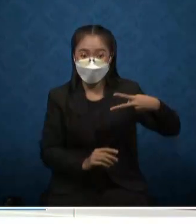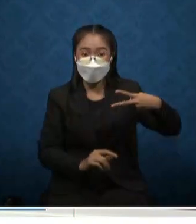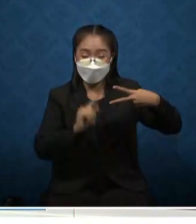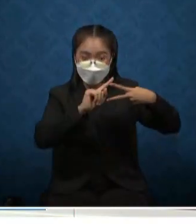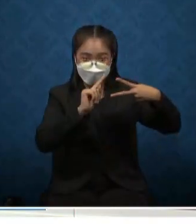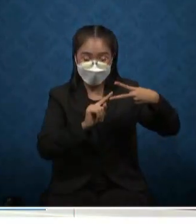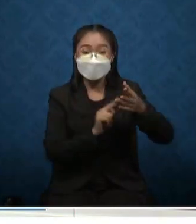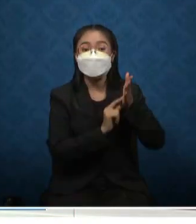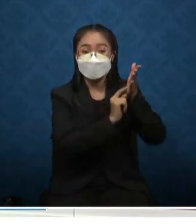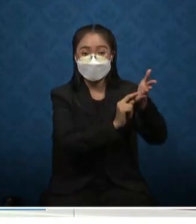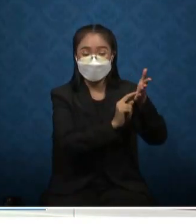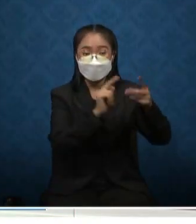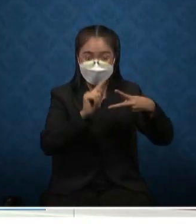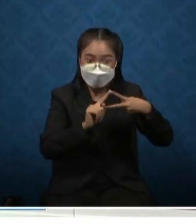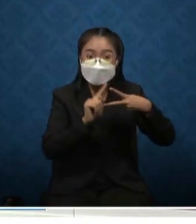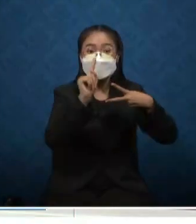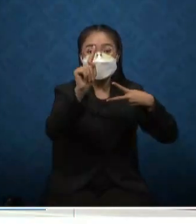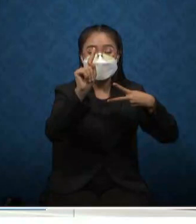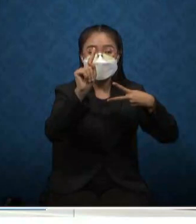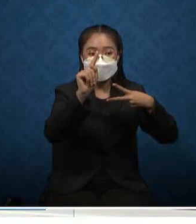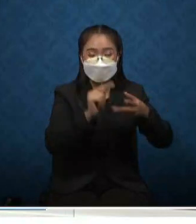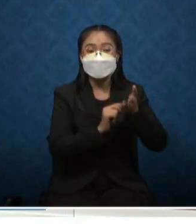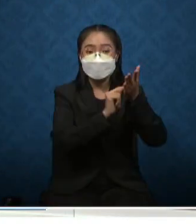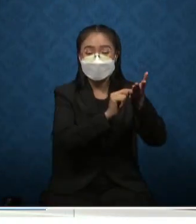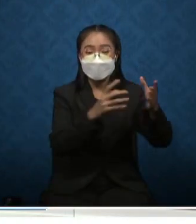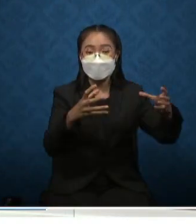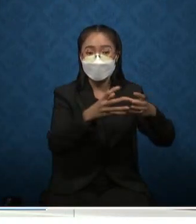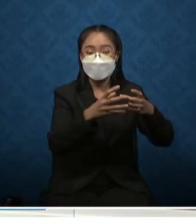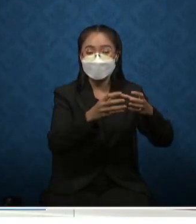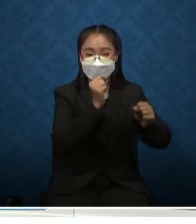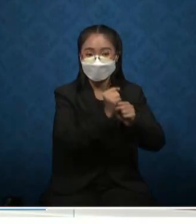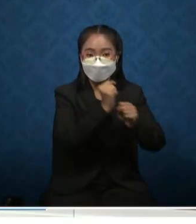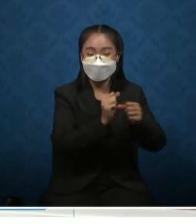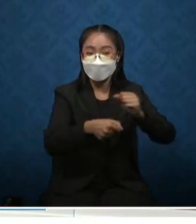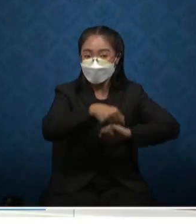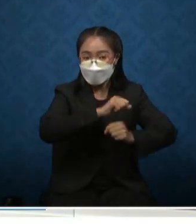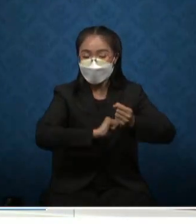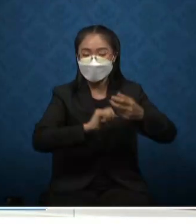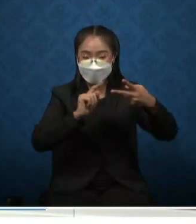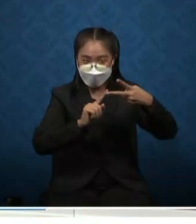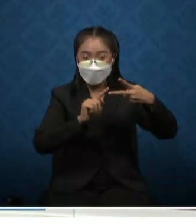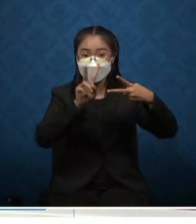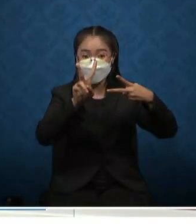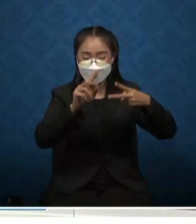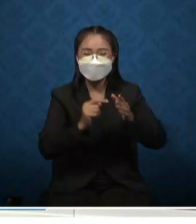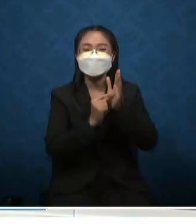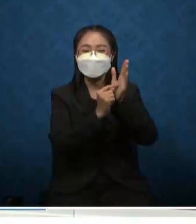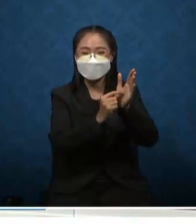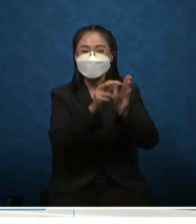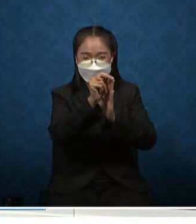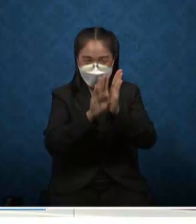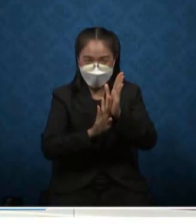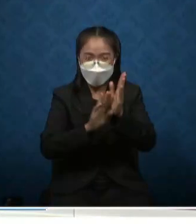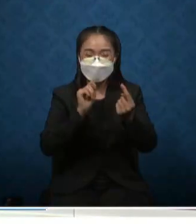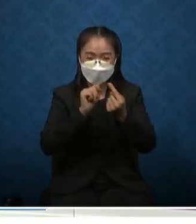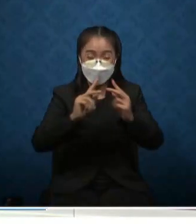แนะคือส่วนที่ 1ข้อเสนอแนะหน่วยงานปฏิบัติและส่วนที่ 2เป็นข้อเสนอแนะเชิงนโยบายซึ่งจะให้กระทรวง